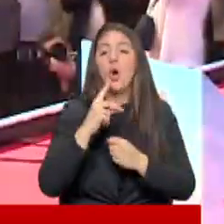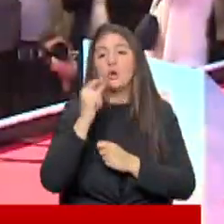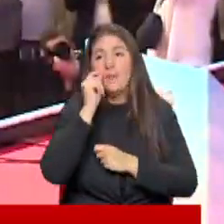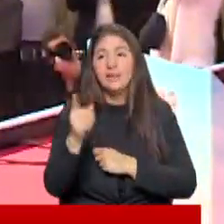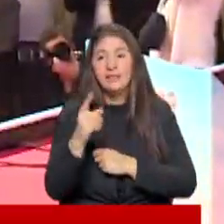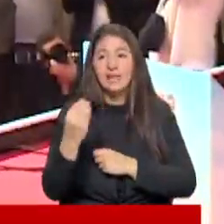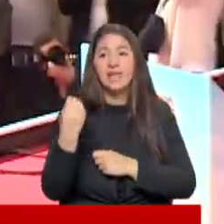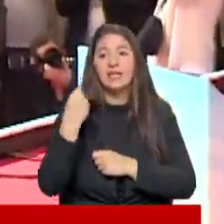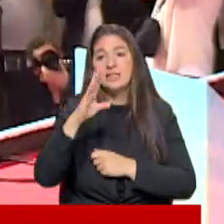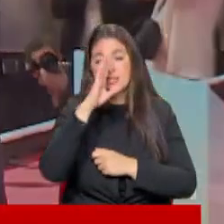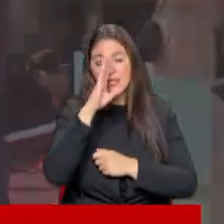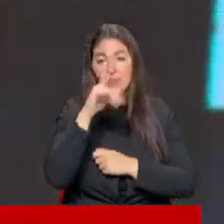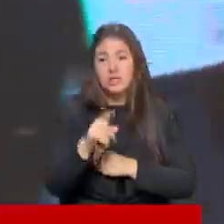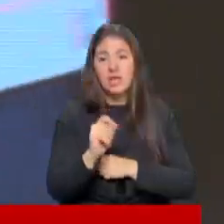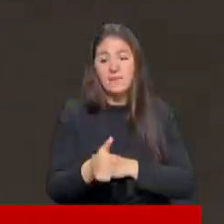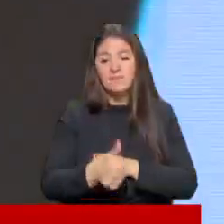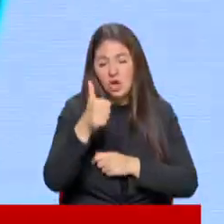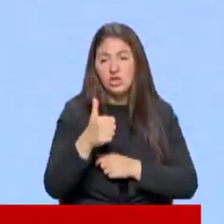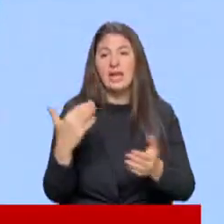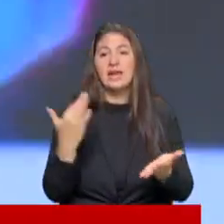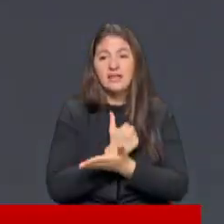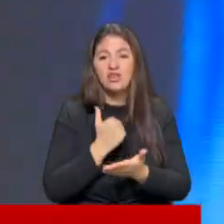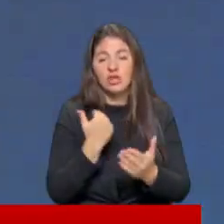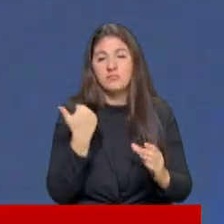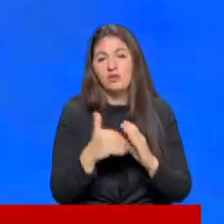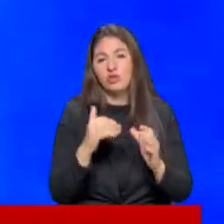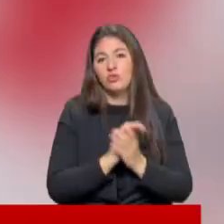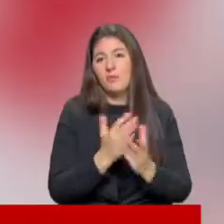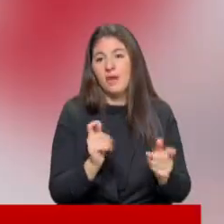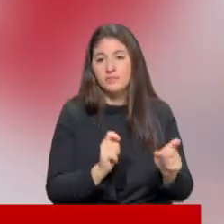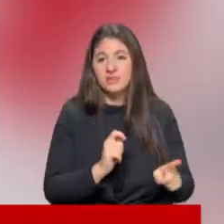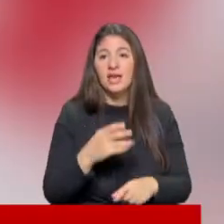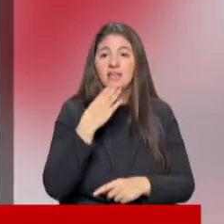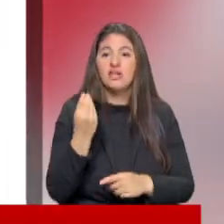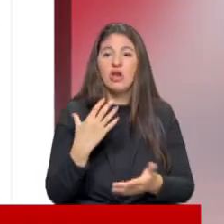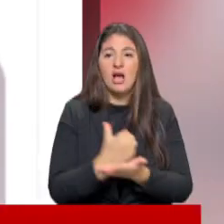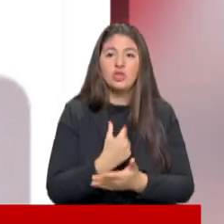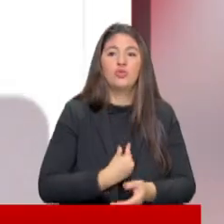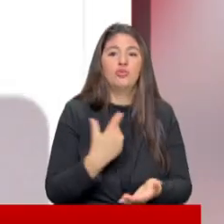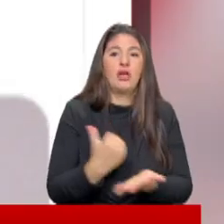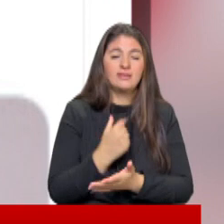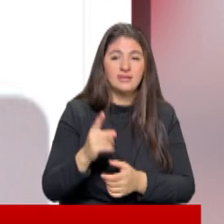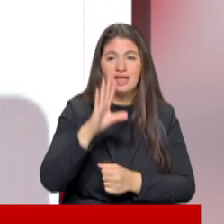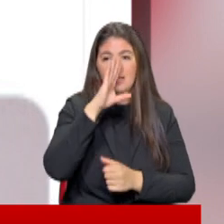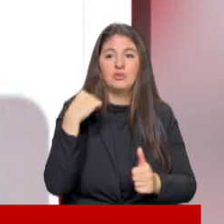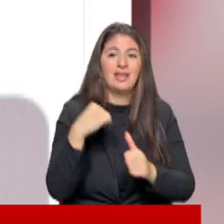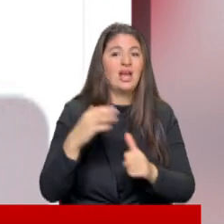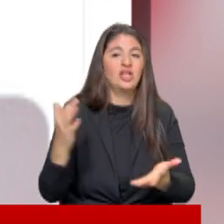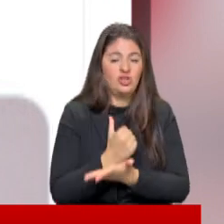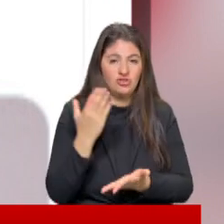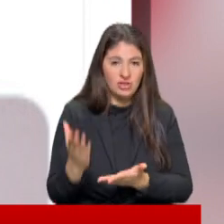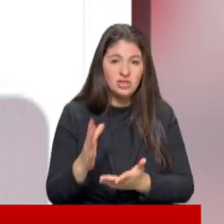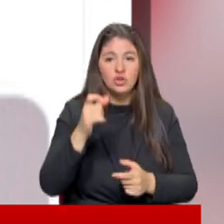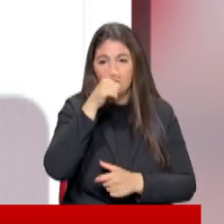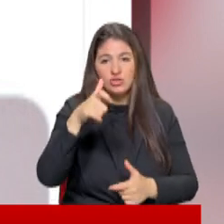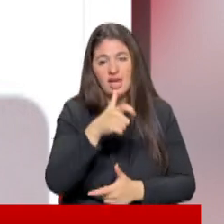ise yeni İstanbul İl Başkanı'nı kazanacağız mesajıyla kutladı. Gençlik kazandı, umut kazandı. İstanbul'u tekrar